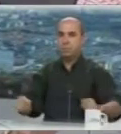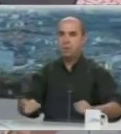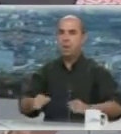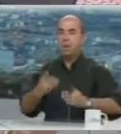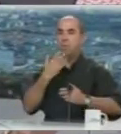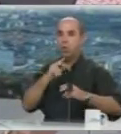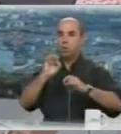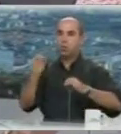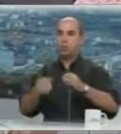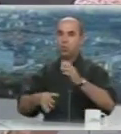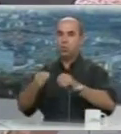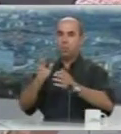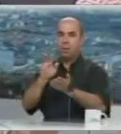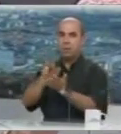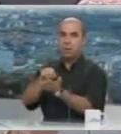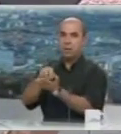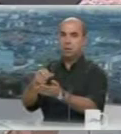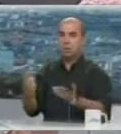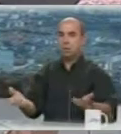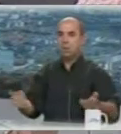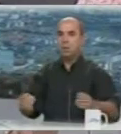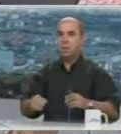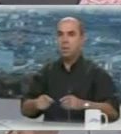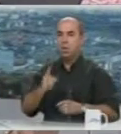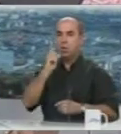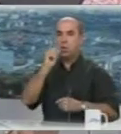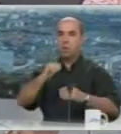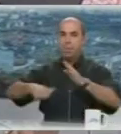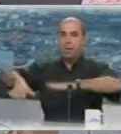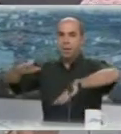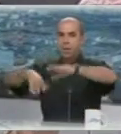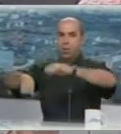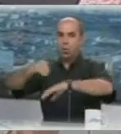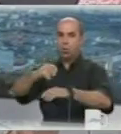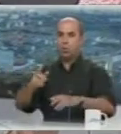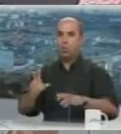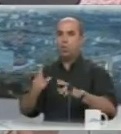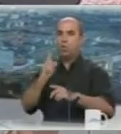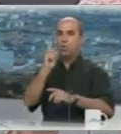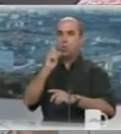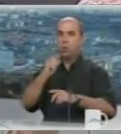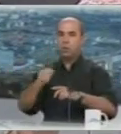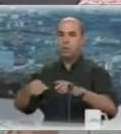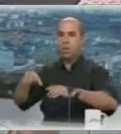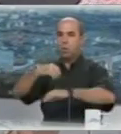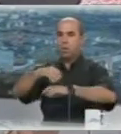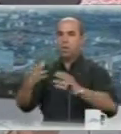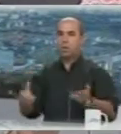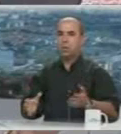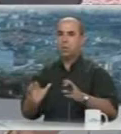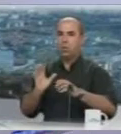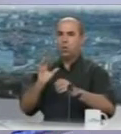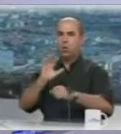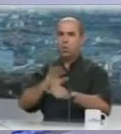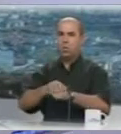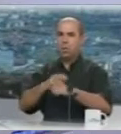والزراعية. نعم لأن عندنا دواودة البحرية وعندنا دواودة المدينة، ودواودة المدينة صحيح ربما عمرت فيها الكثير